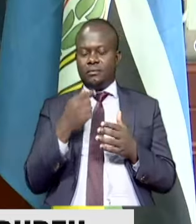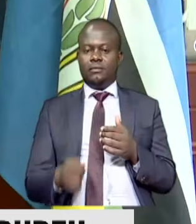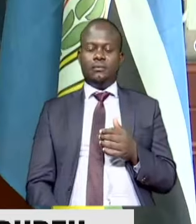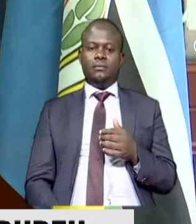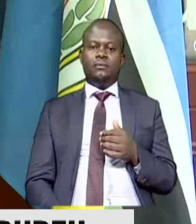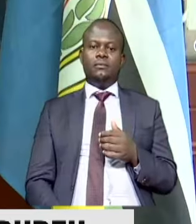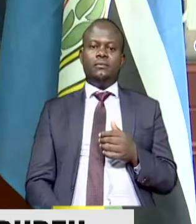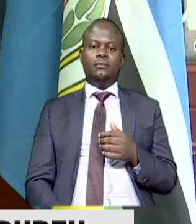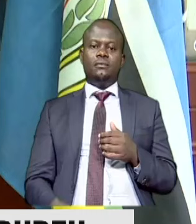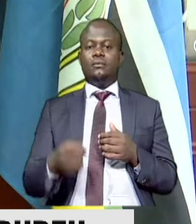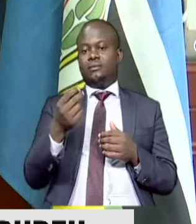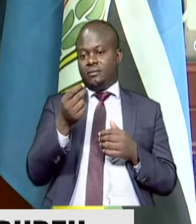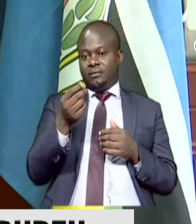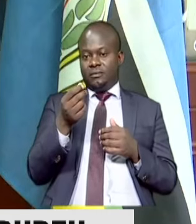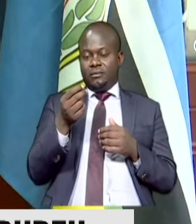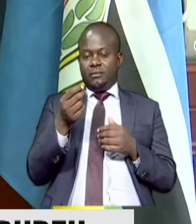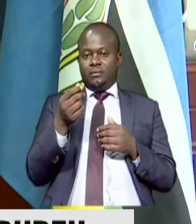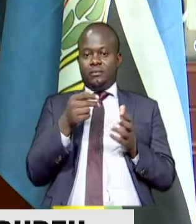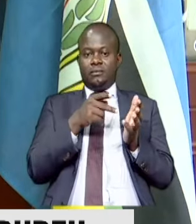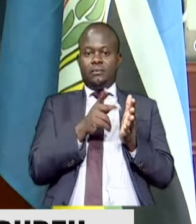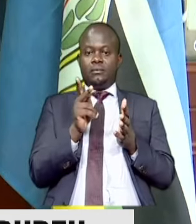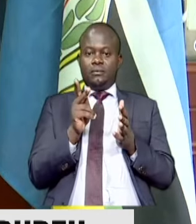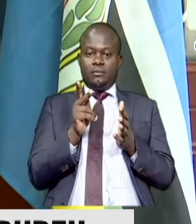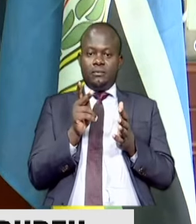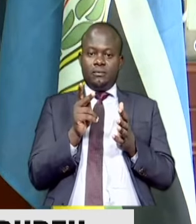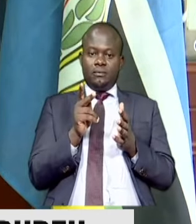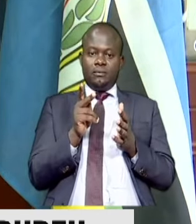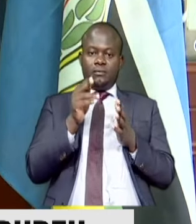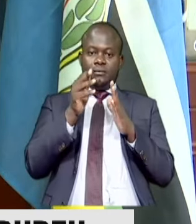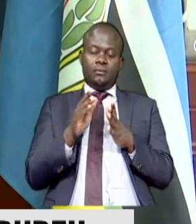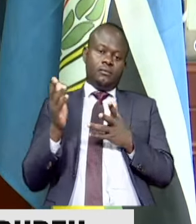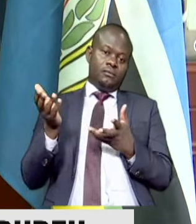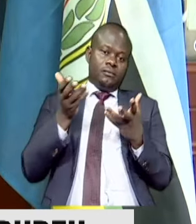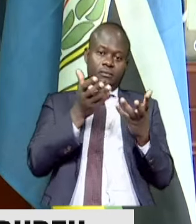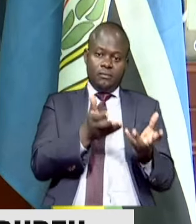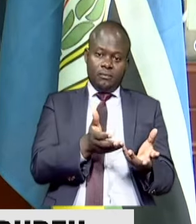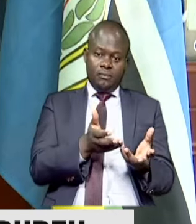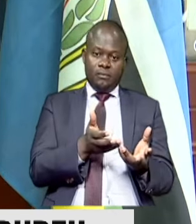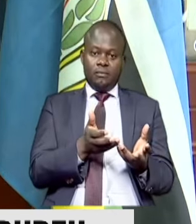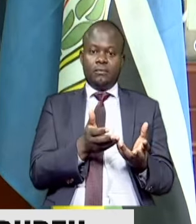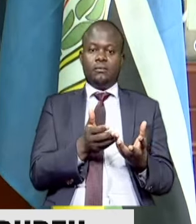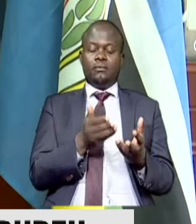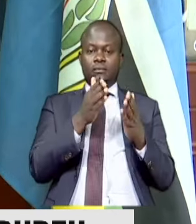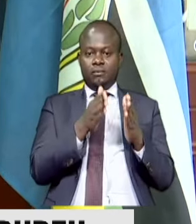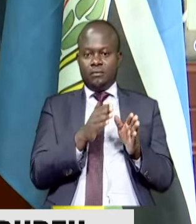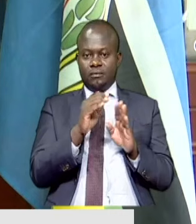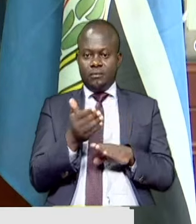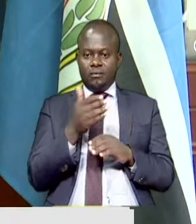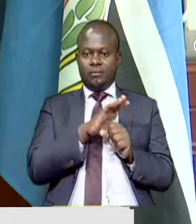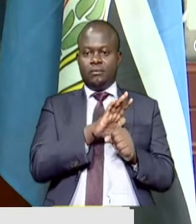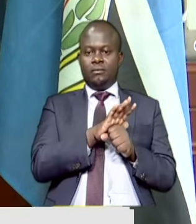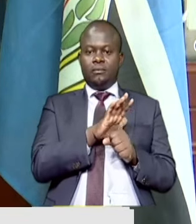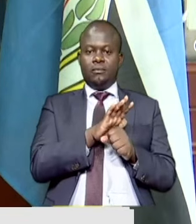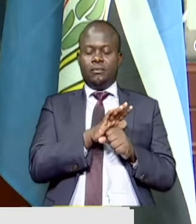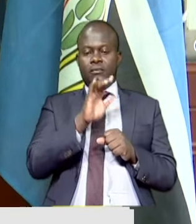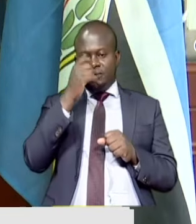ye ikiguzi buriya cyishyurwa n'uwazanye umurambo kenshi